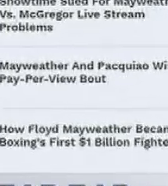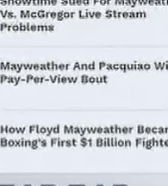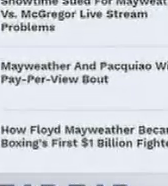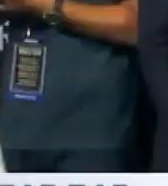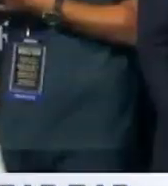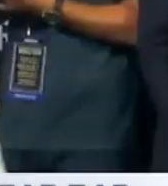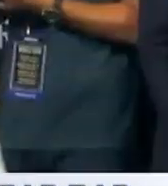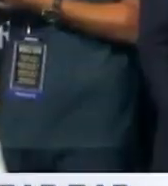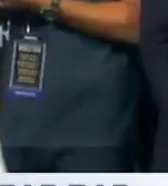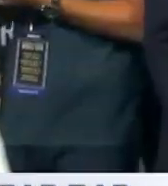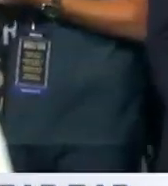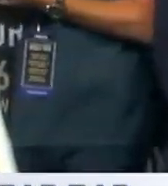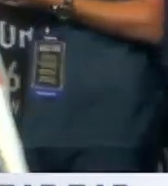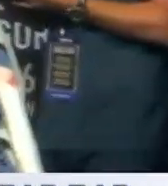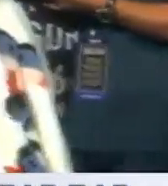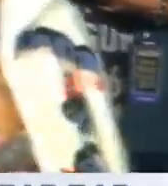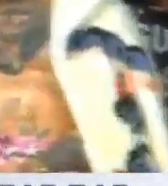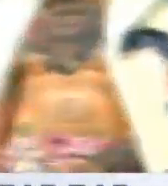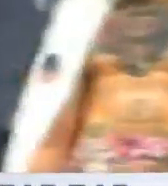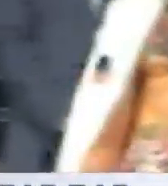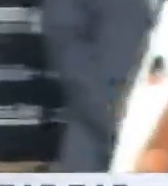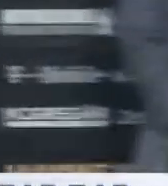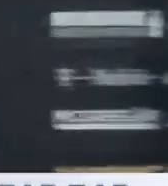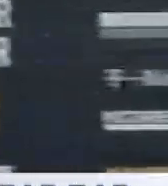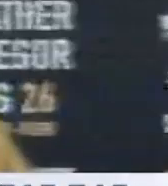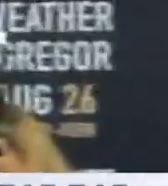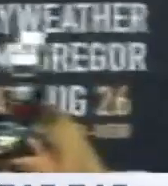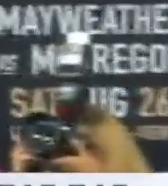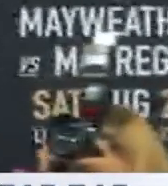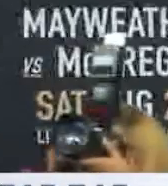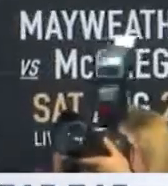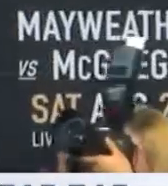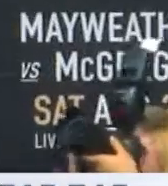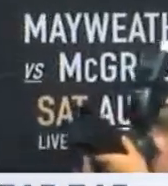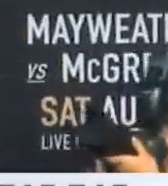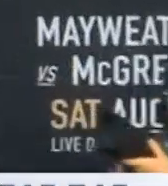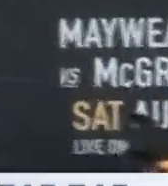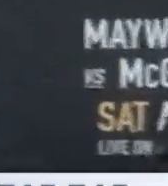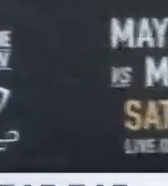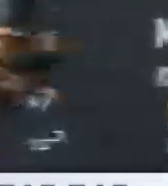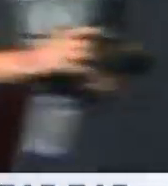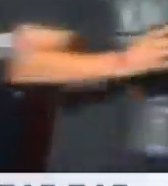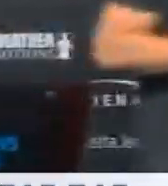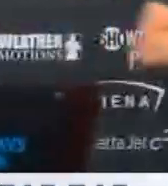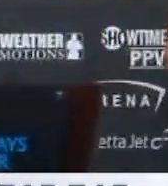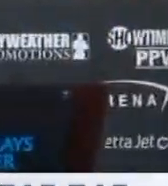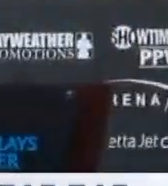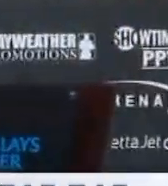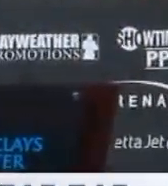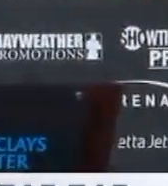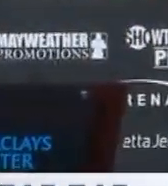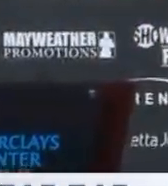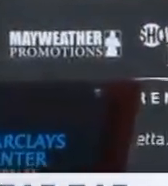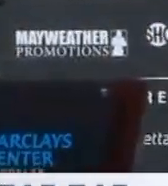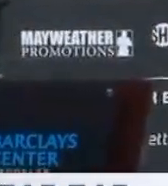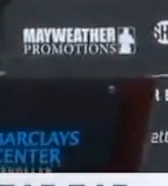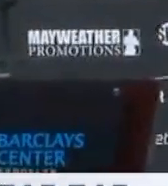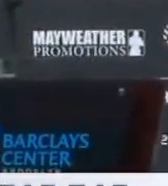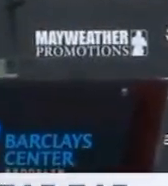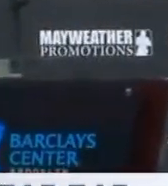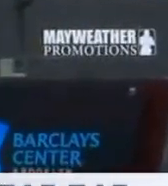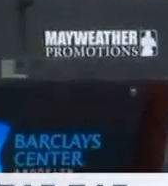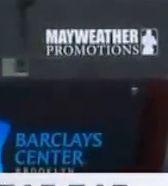де бар. Аргентиналық футболшы 111 миллион долларымен 8-ші орынға жайғасты. Табысы мол танымал байлардың тізімін кәсіпқой боксшы